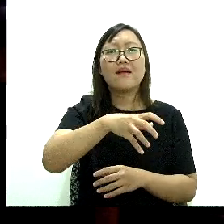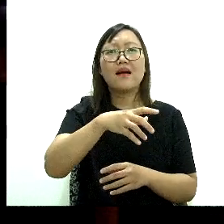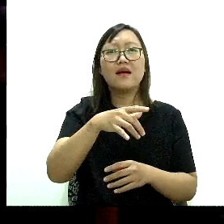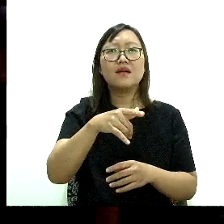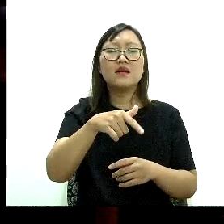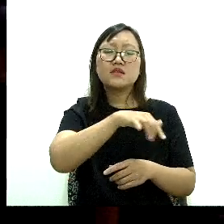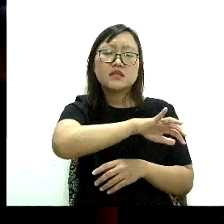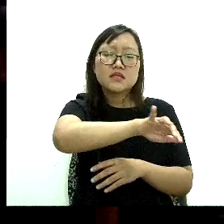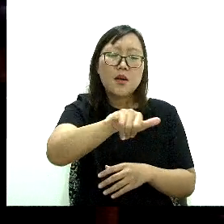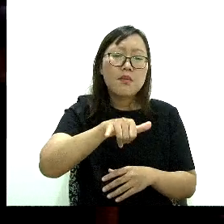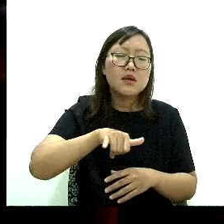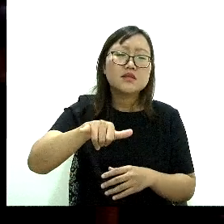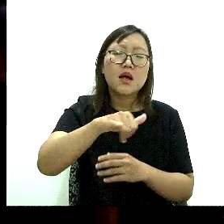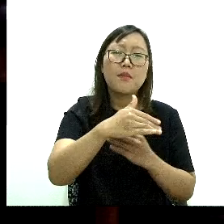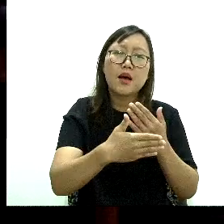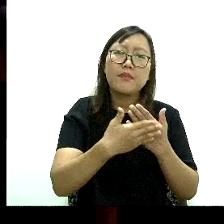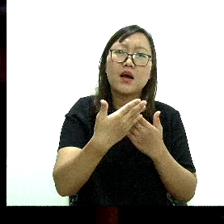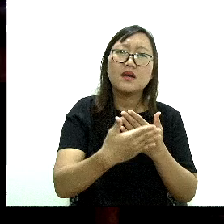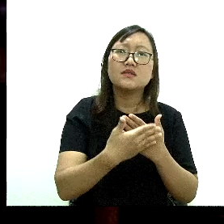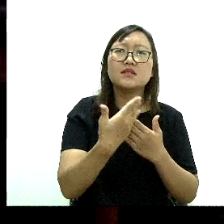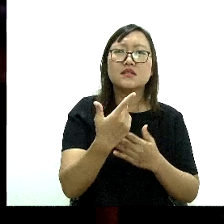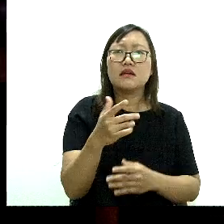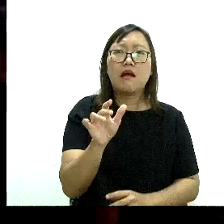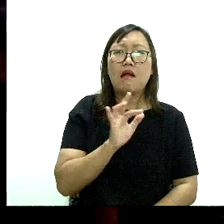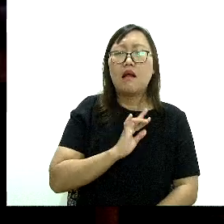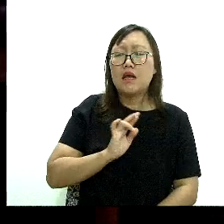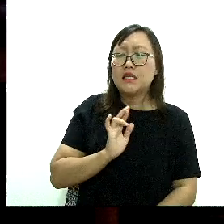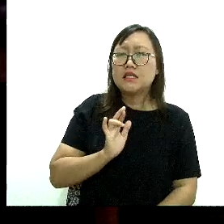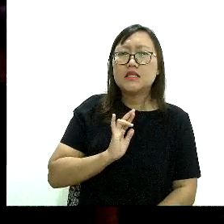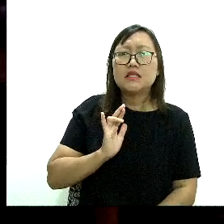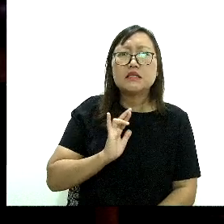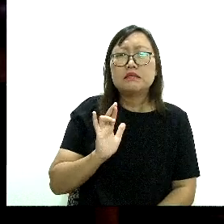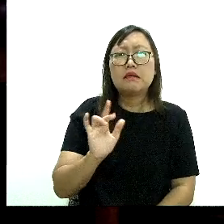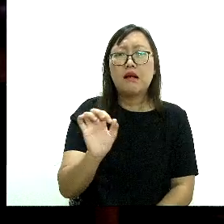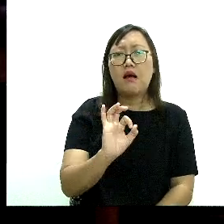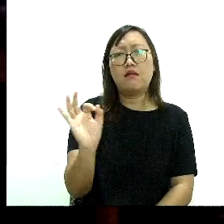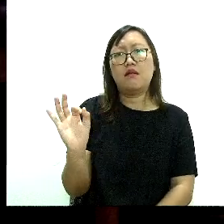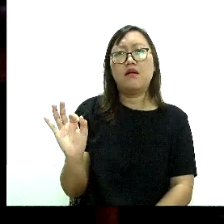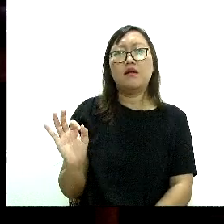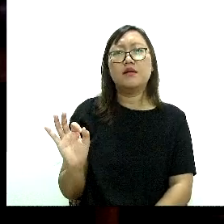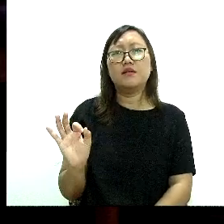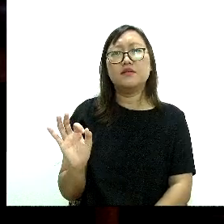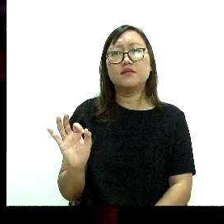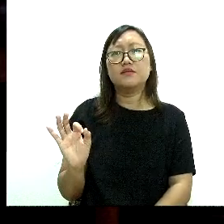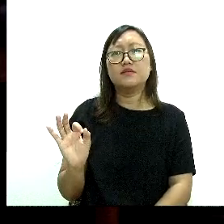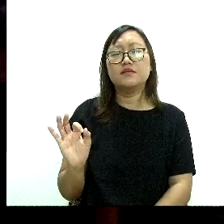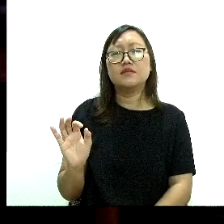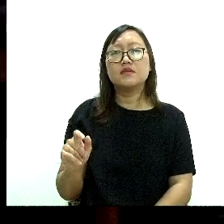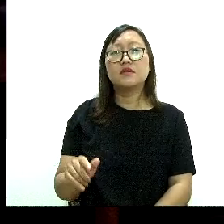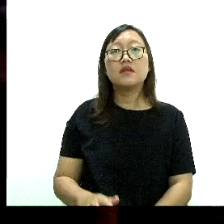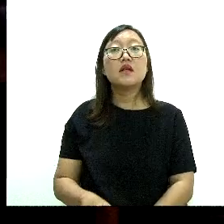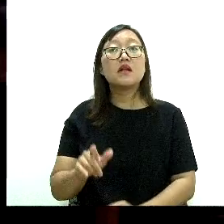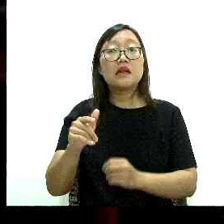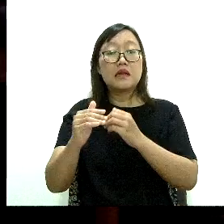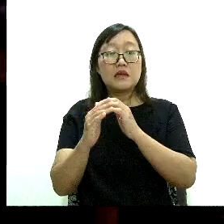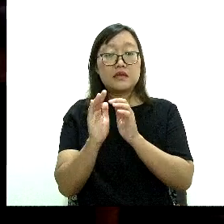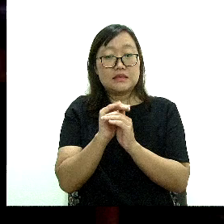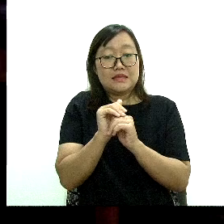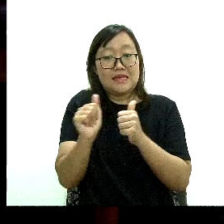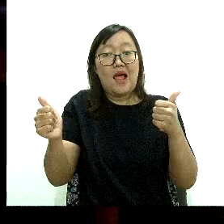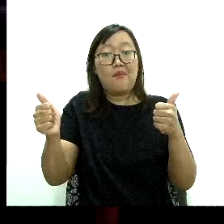imbalan dan jasa. Keselamatan adalah anugerah Allah. Bukan sesuatu yang bisa